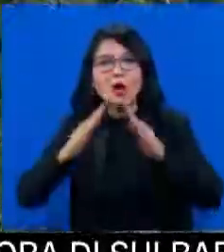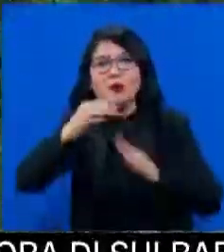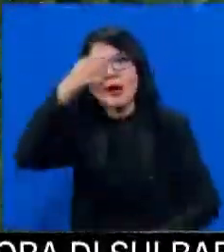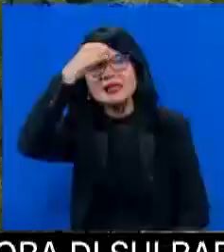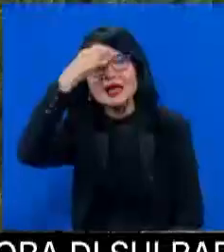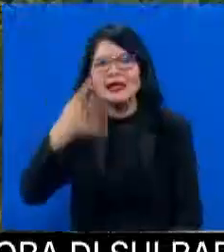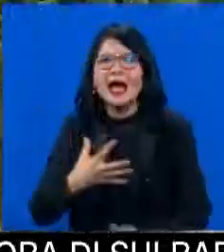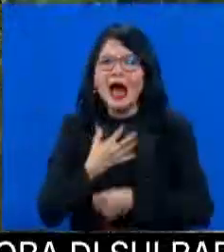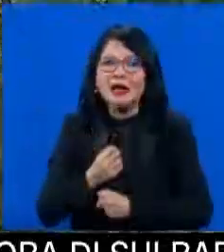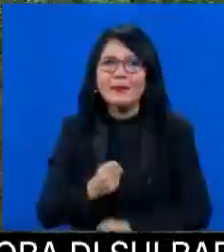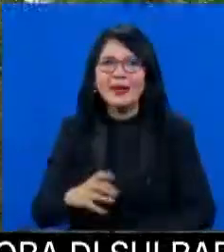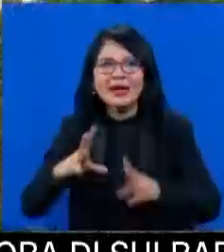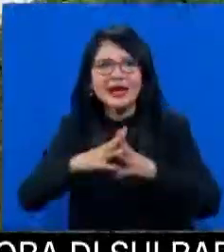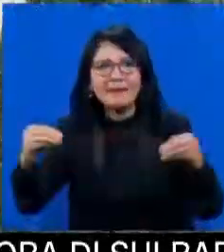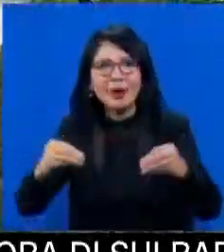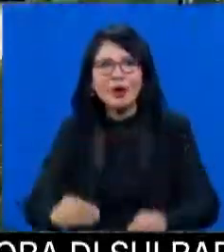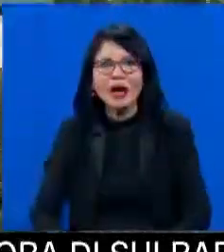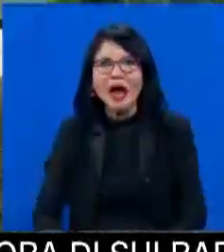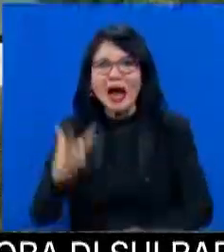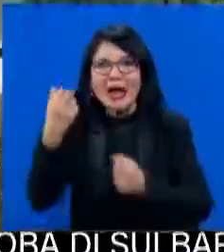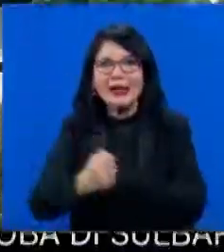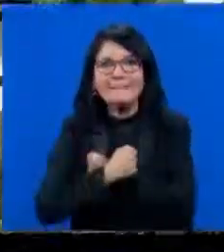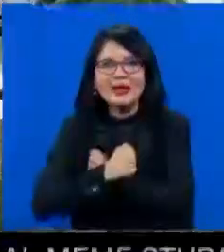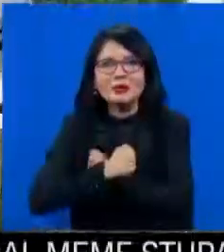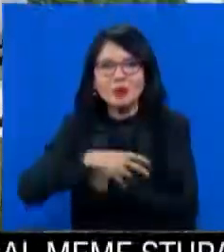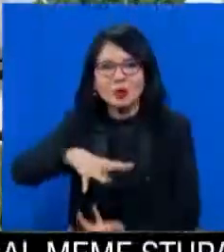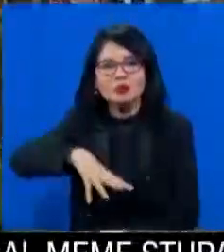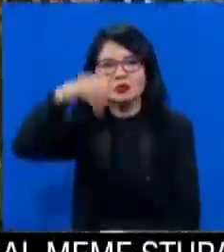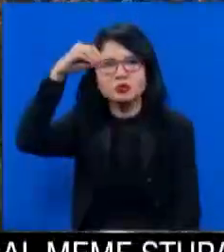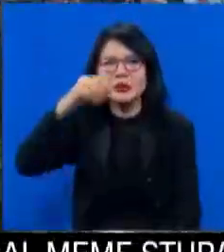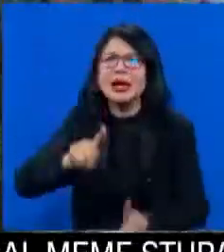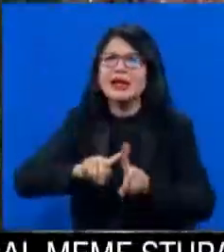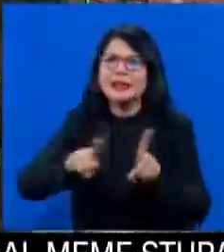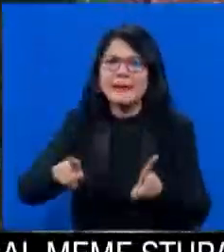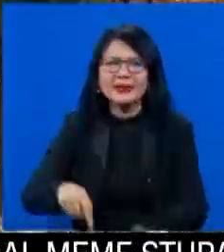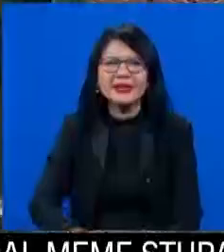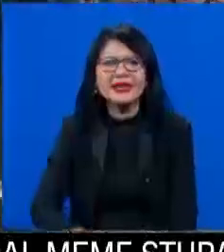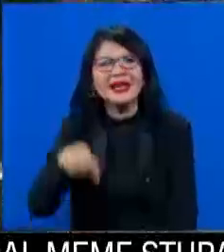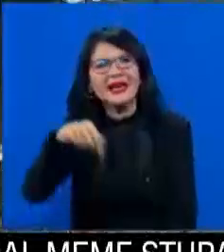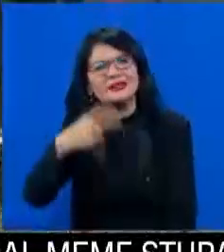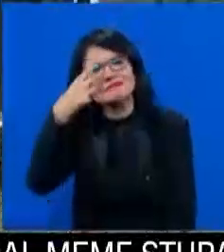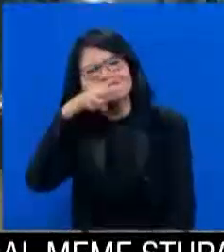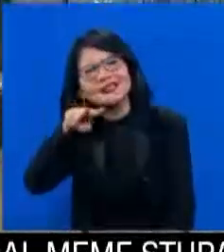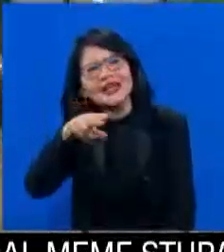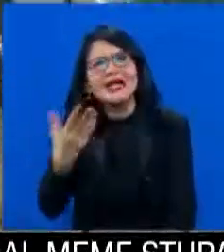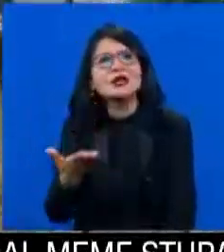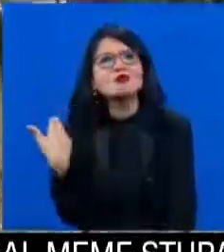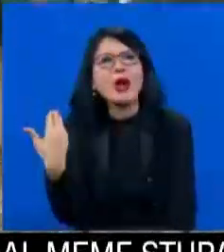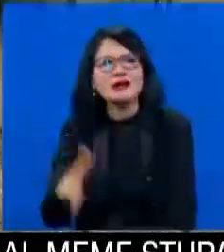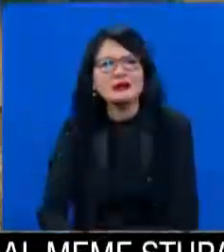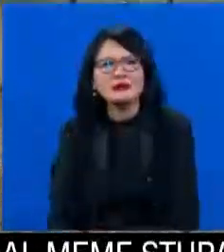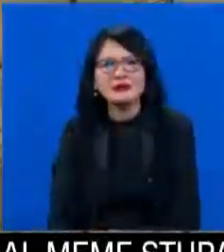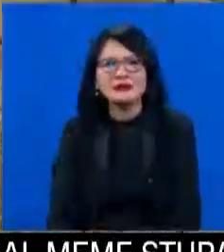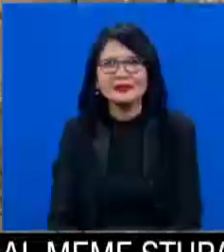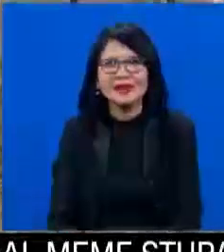Harapan Depok, yang memiliki Tugu Cornelis Castelein, yang sayangnya kini hanya bisa dilihat dari luar saja,